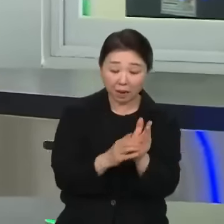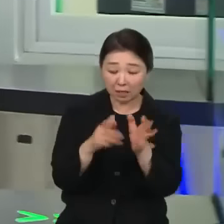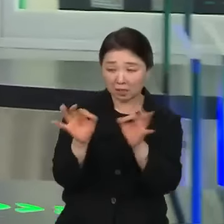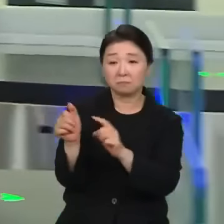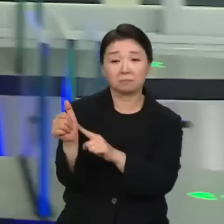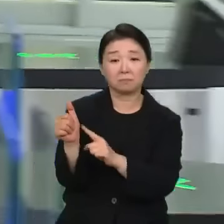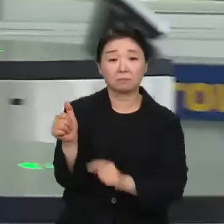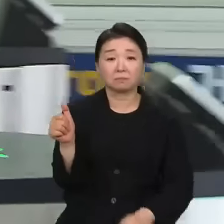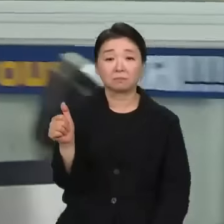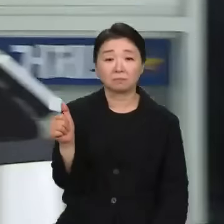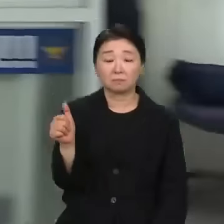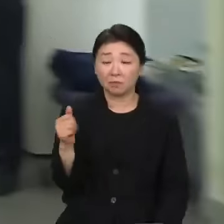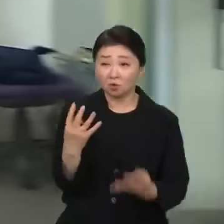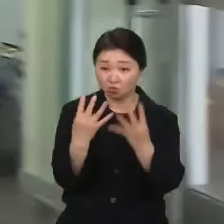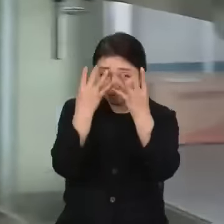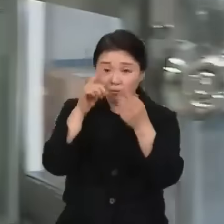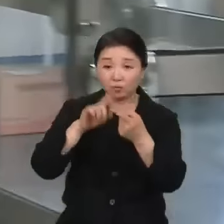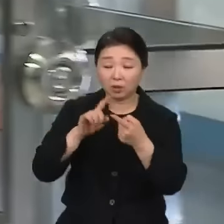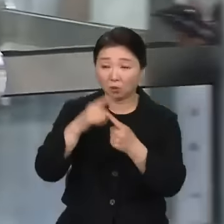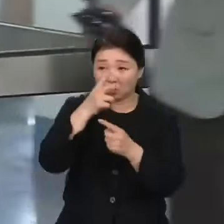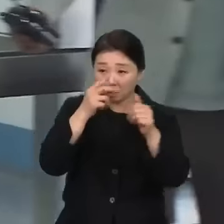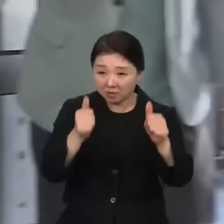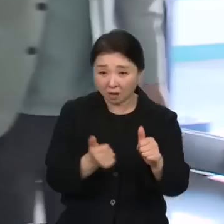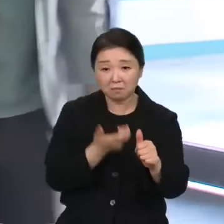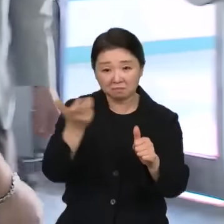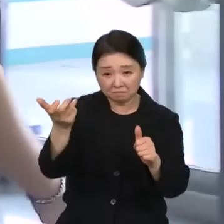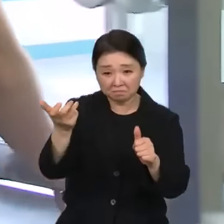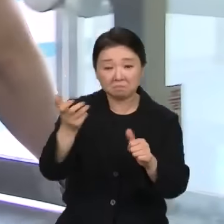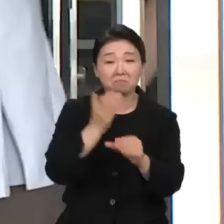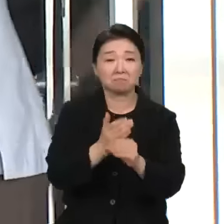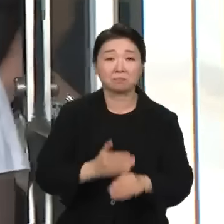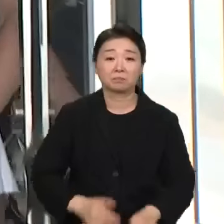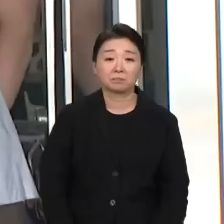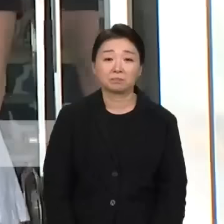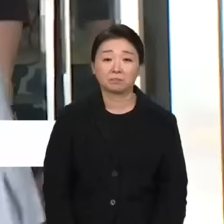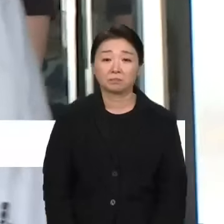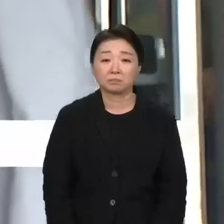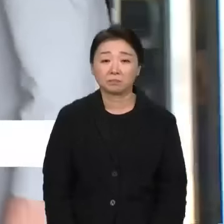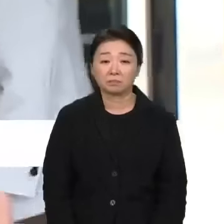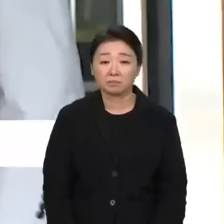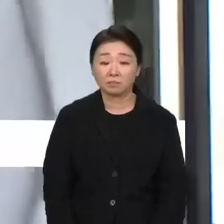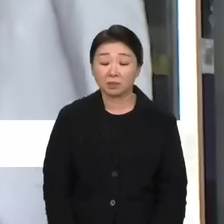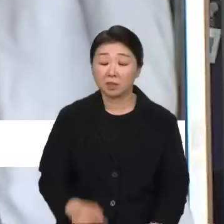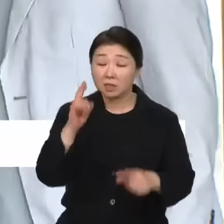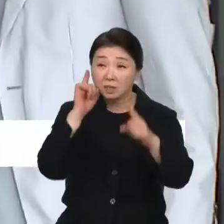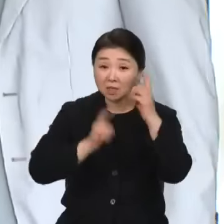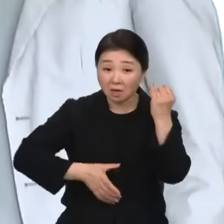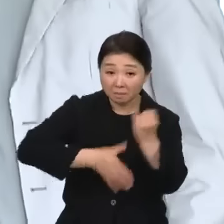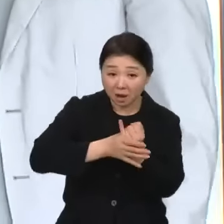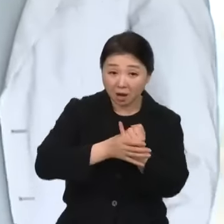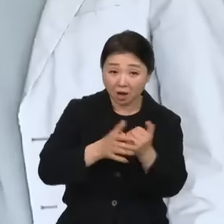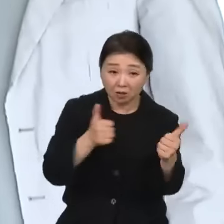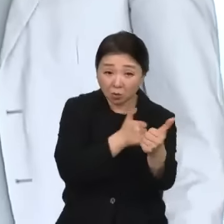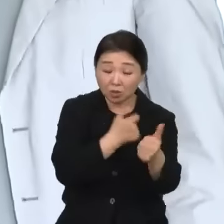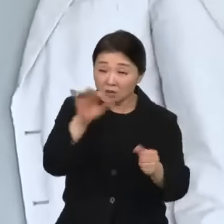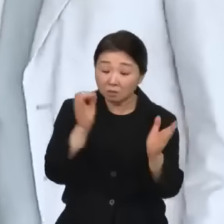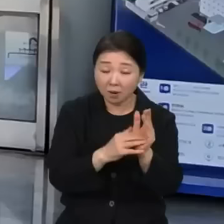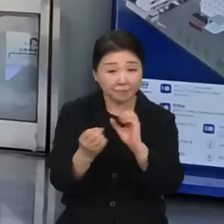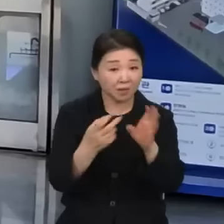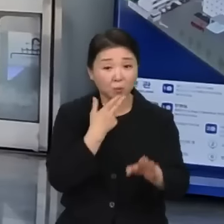씨입니다. 구속 상태로 검찰로 송치되는 모습입니다. 상해치사 스토킹 혐의 인정하십니까? 대답은